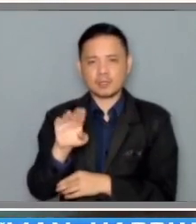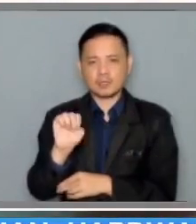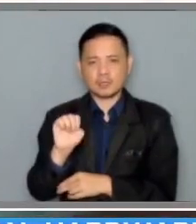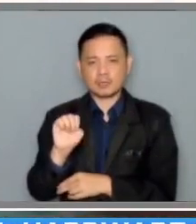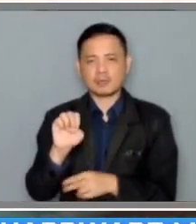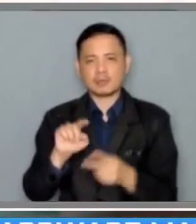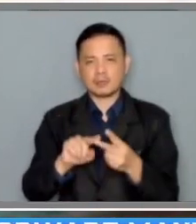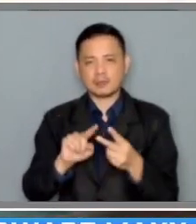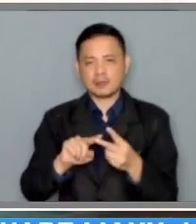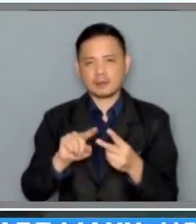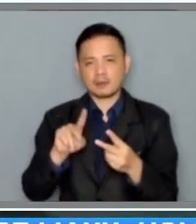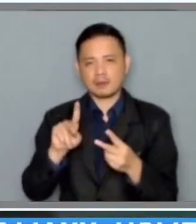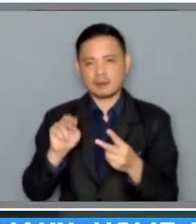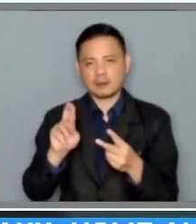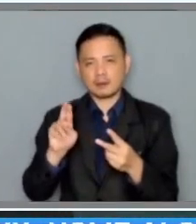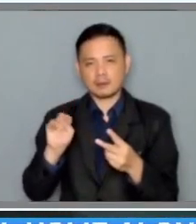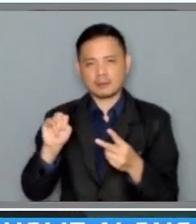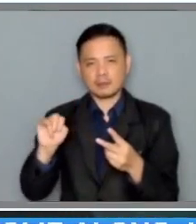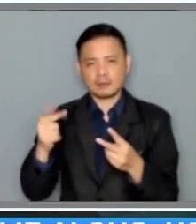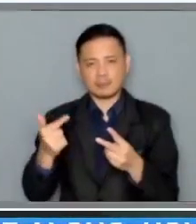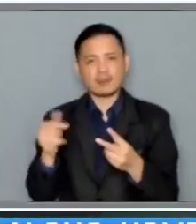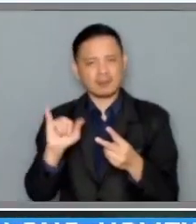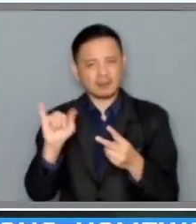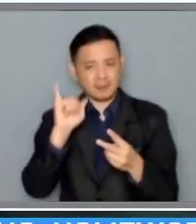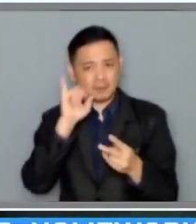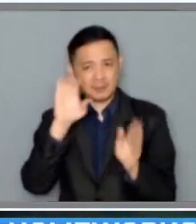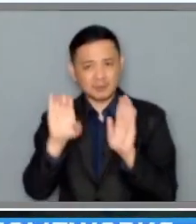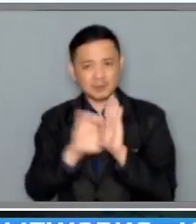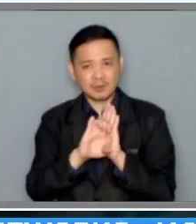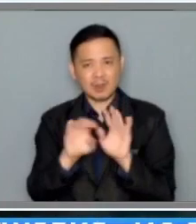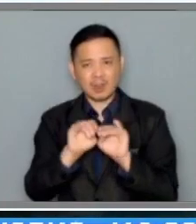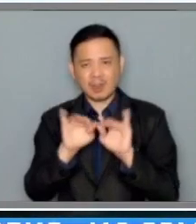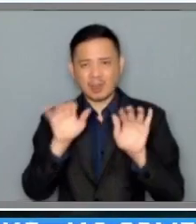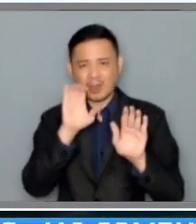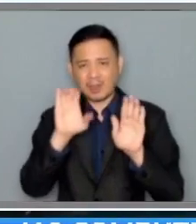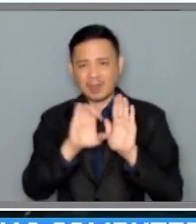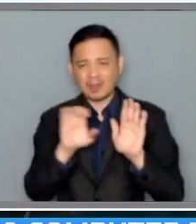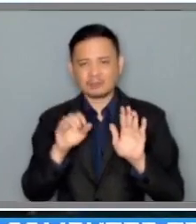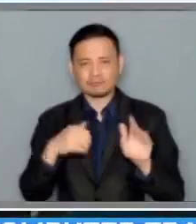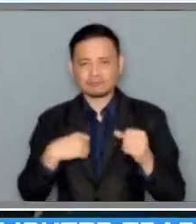ang tungkol sa viral picture nila na magkayakap sa set.